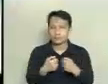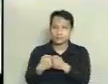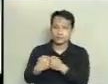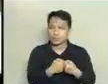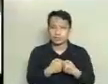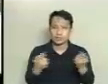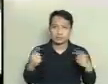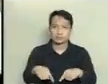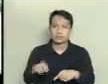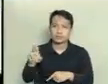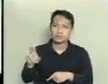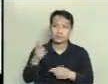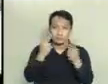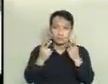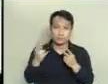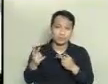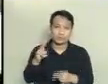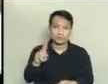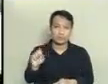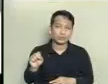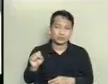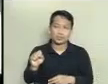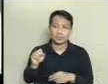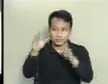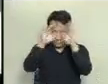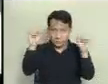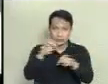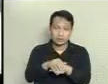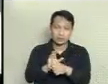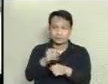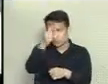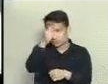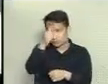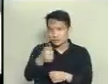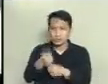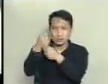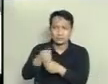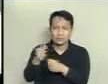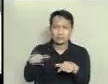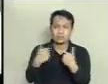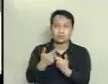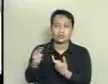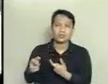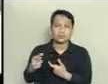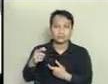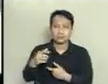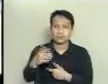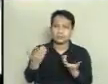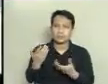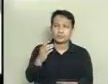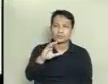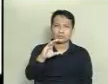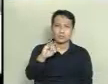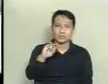kilos protesta sa pagbisita ni US President Donald Trump sa India. Ipinoprotesta ng ilang grupo ang kontrobersyal